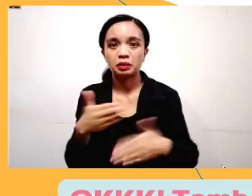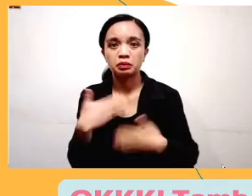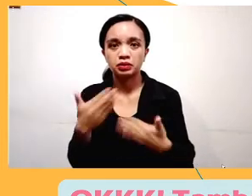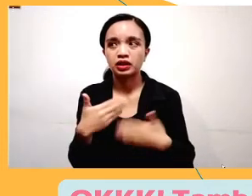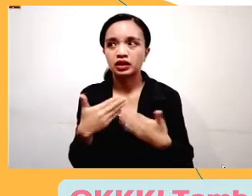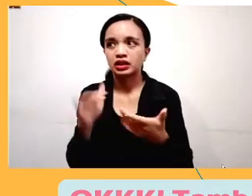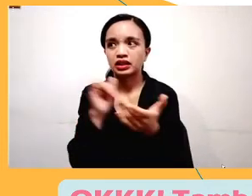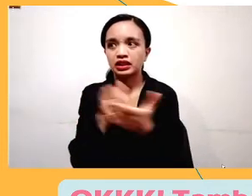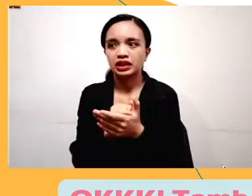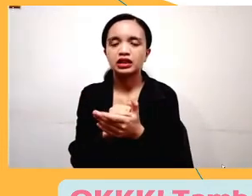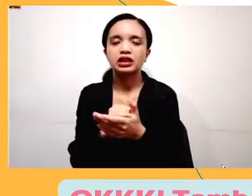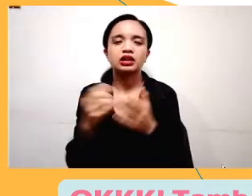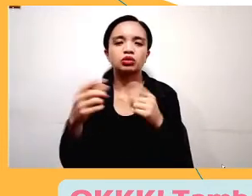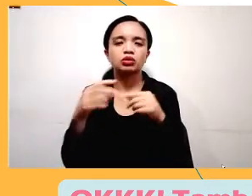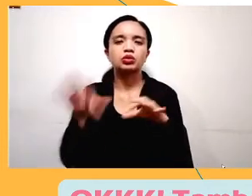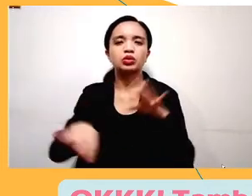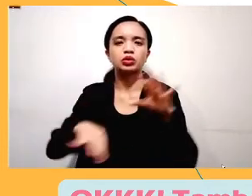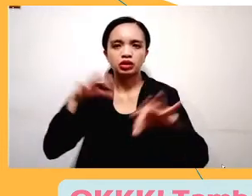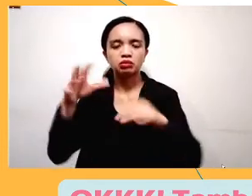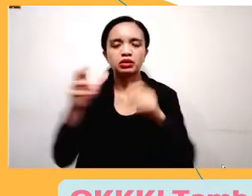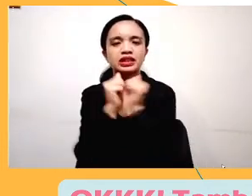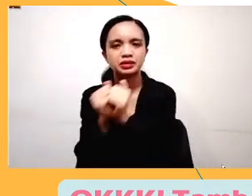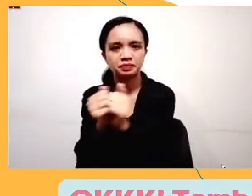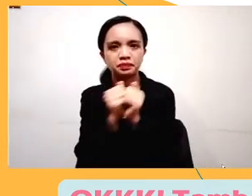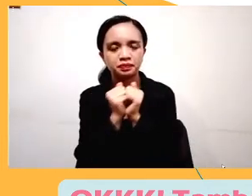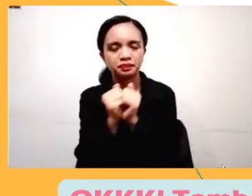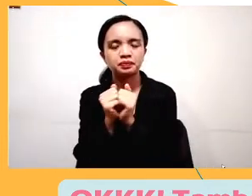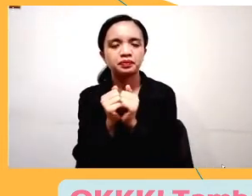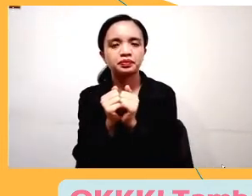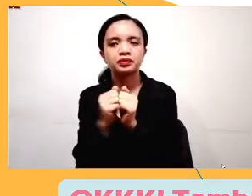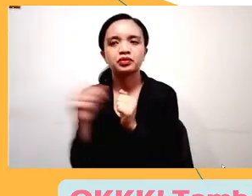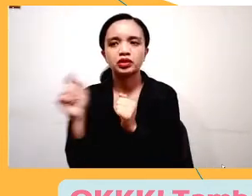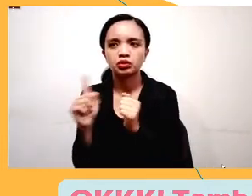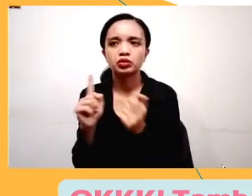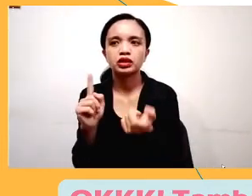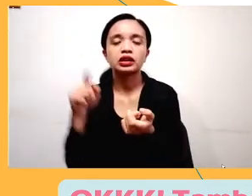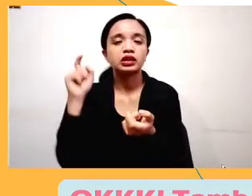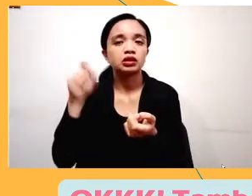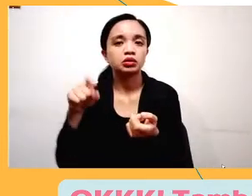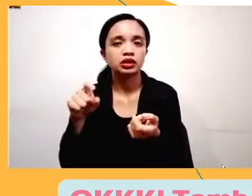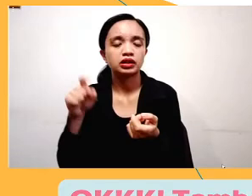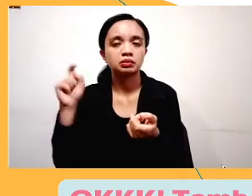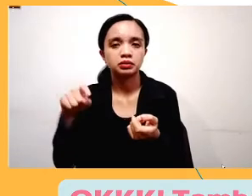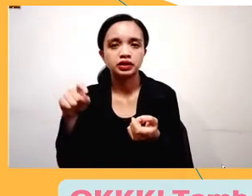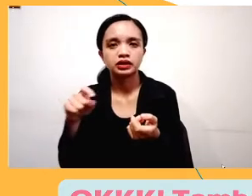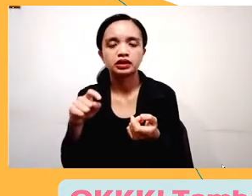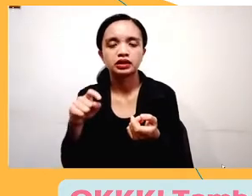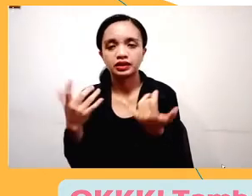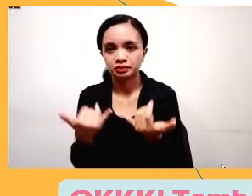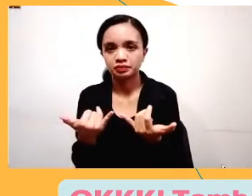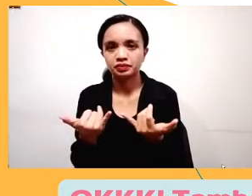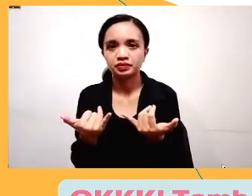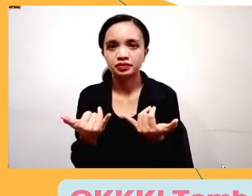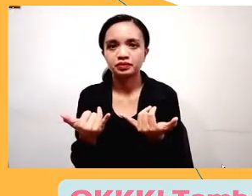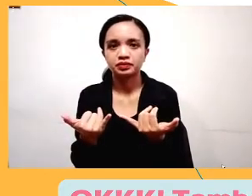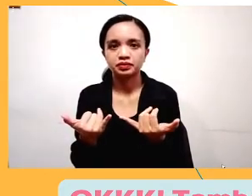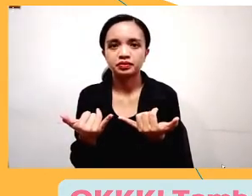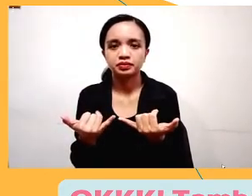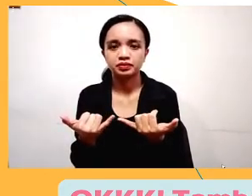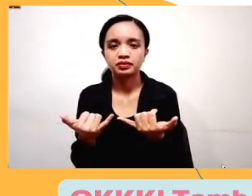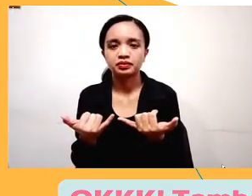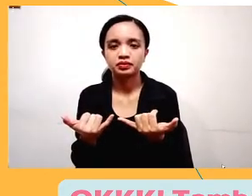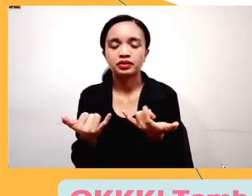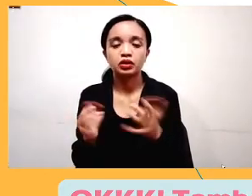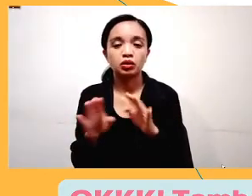contribution. You know, may isang santo, sabi na Saint Aloysius Loysaga ba yun? Tingnan niyo yung buhay niya. Taga-open lang daw ng ano